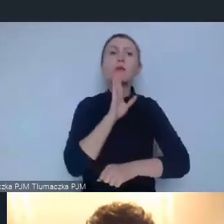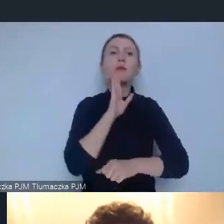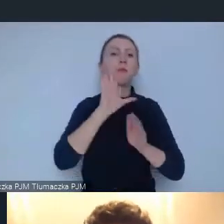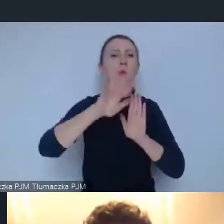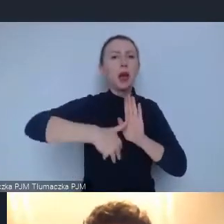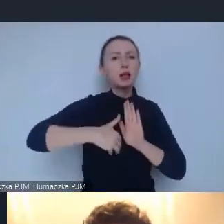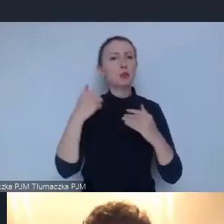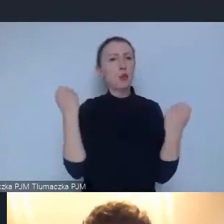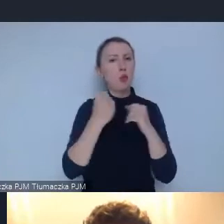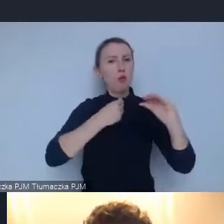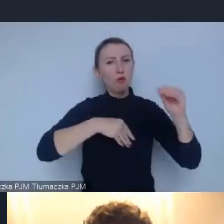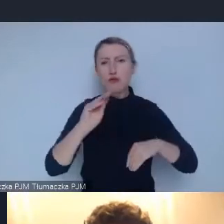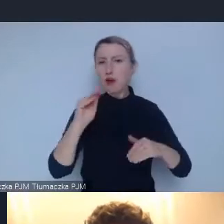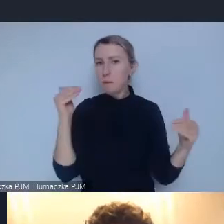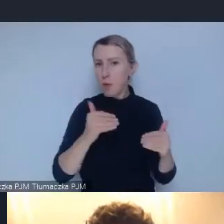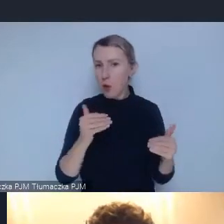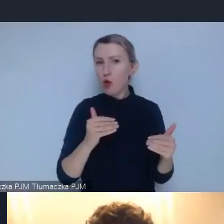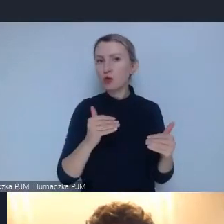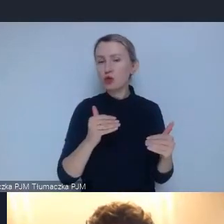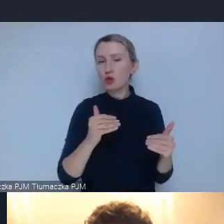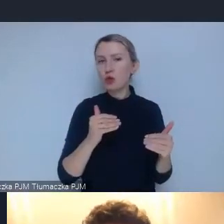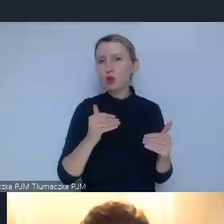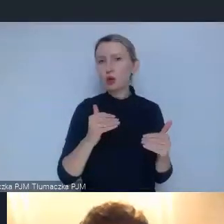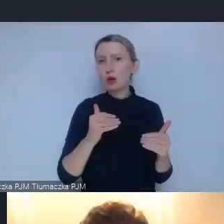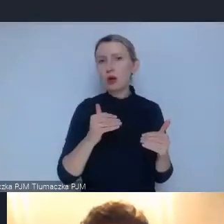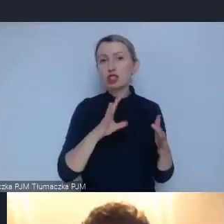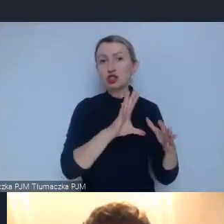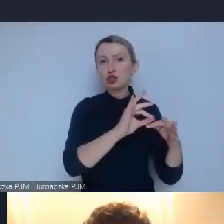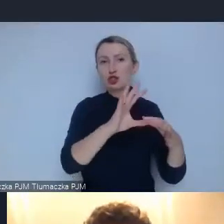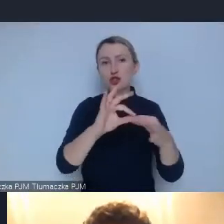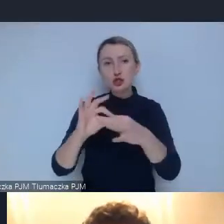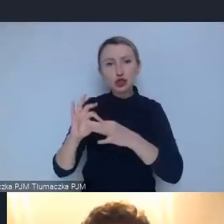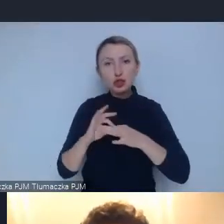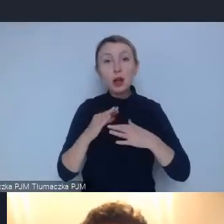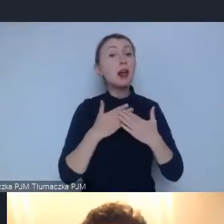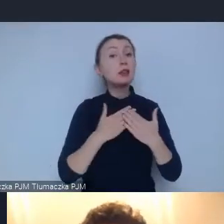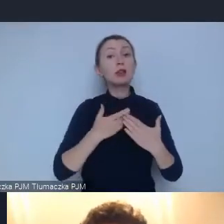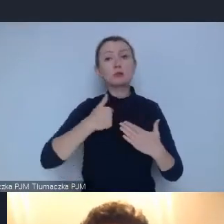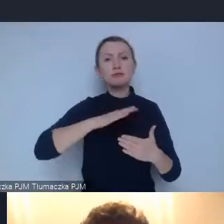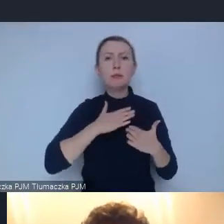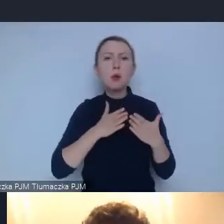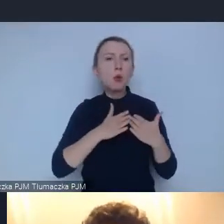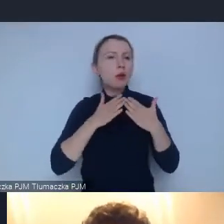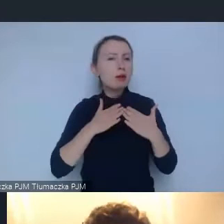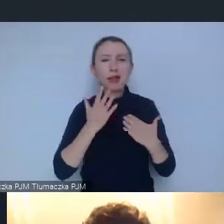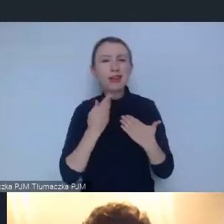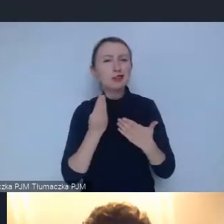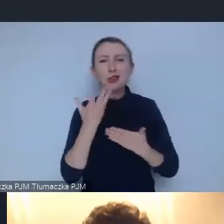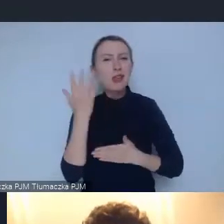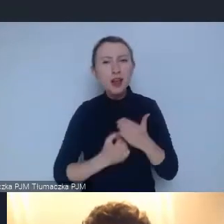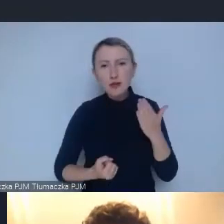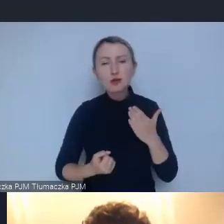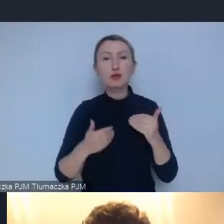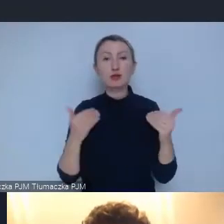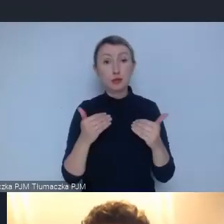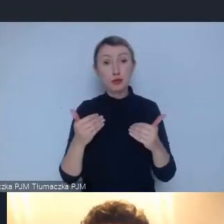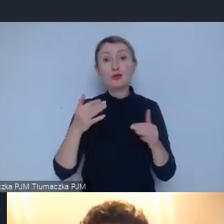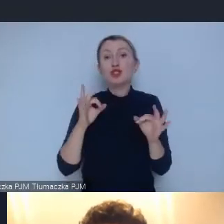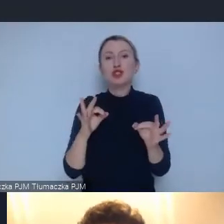o dużo większym potencjale sieciowym, dlatego mamy ukryte, niewykorzystane potencjały dzisiaj w